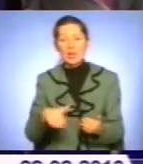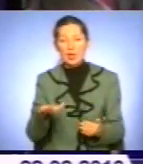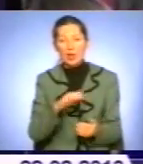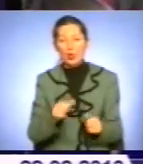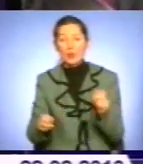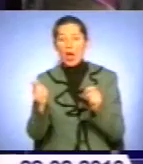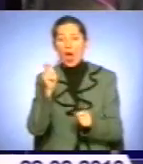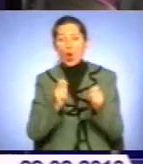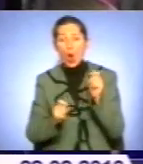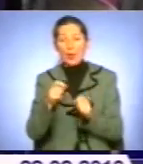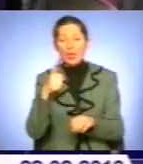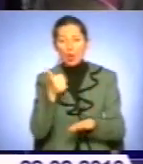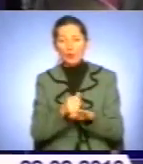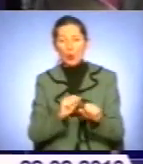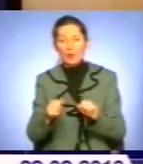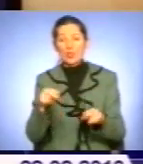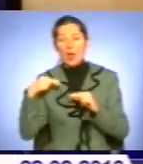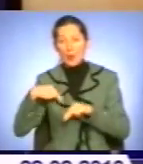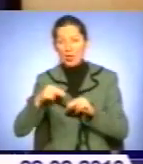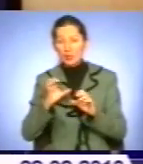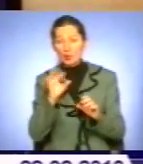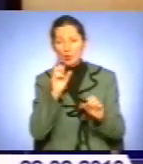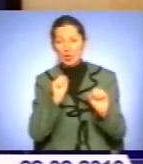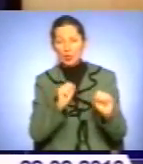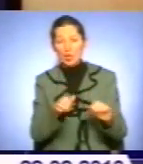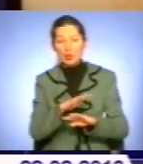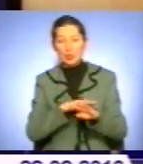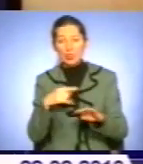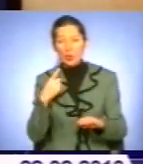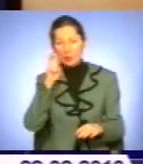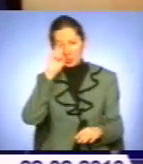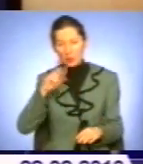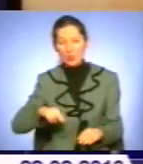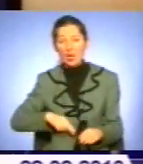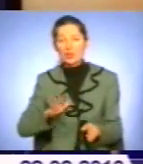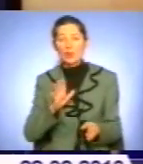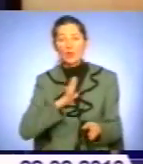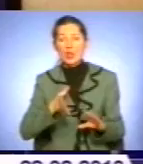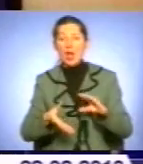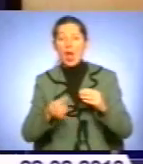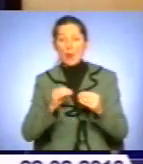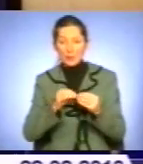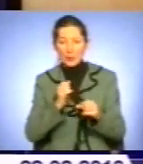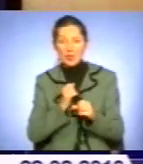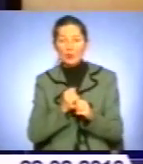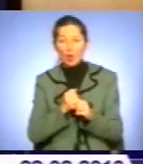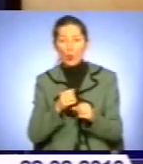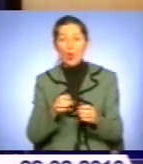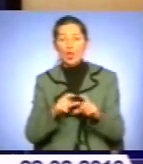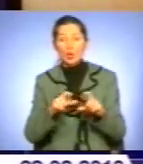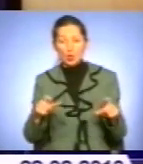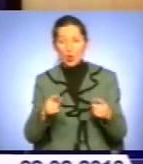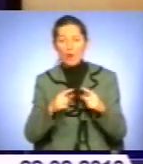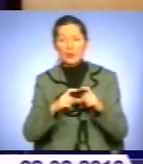колегії Головного управління праці та соціального захисту населення облдержадміністрації підбивали підсумки роботи установ та закладів